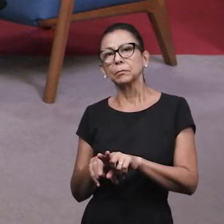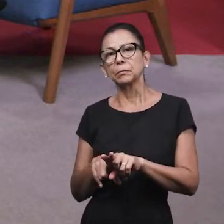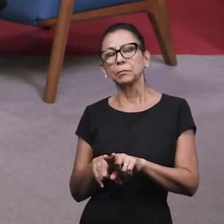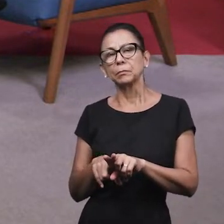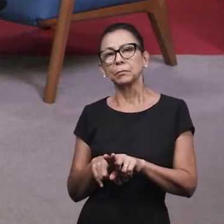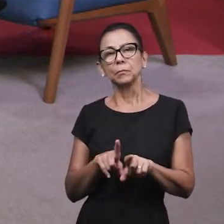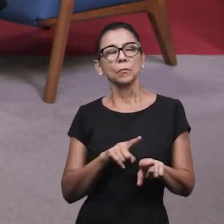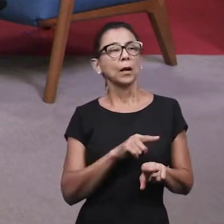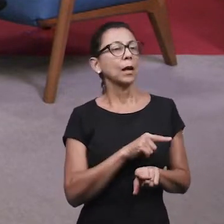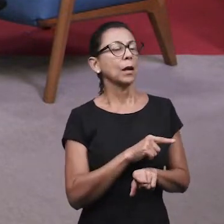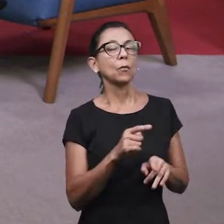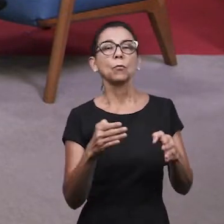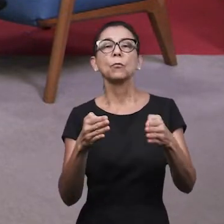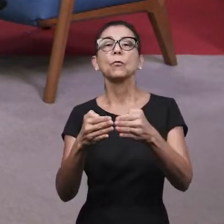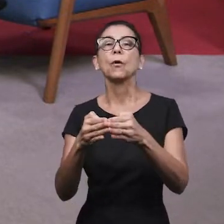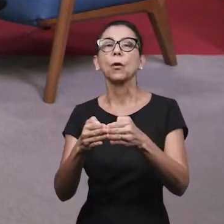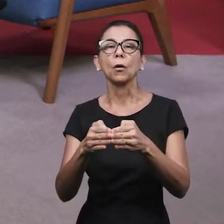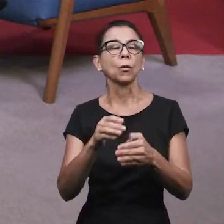où,